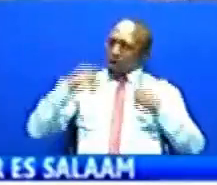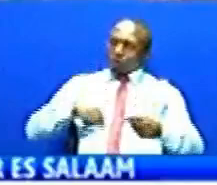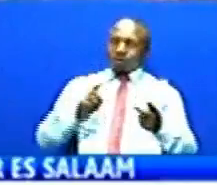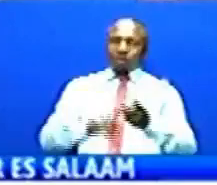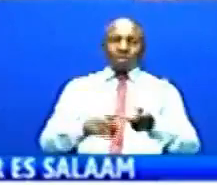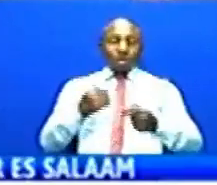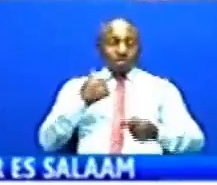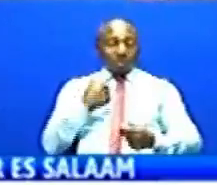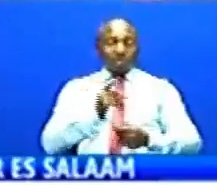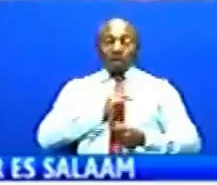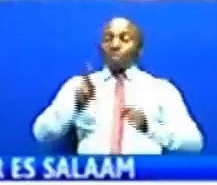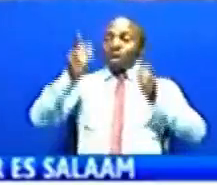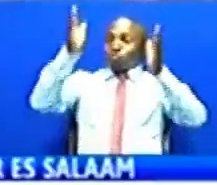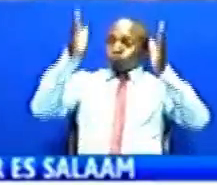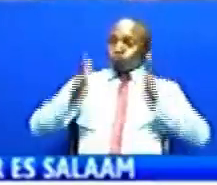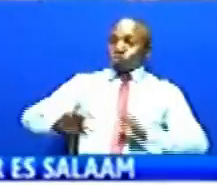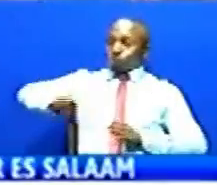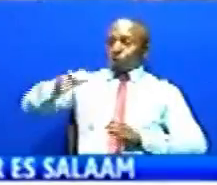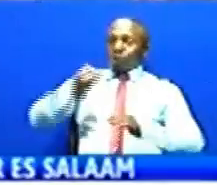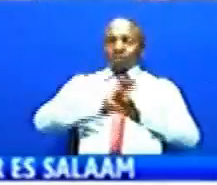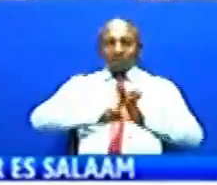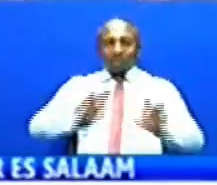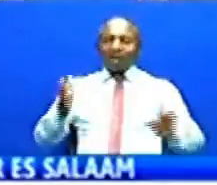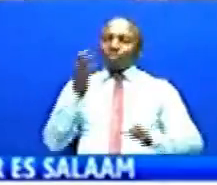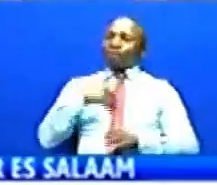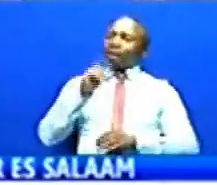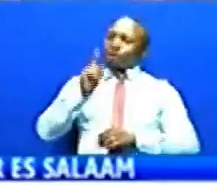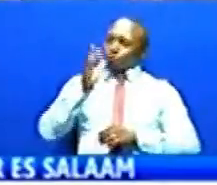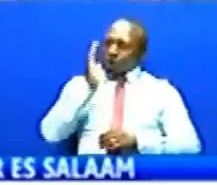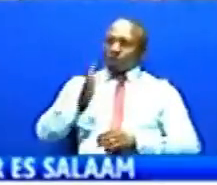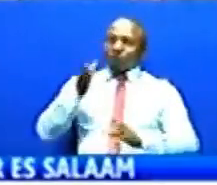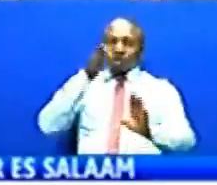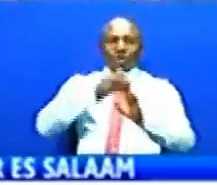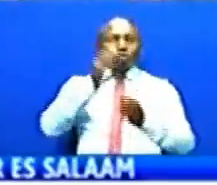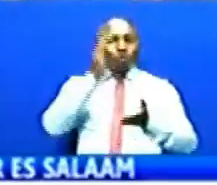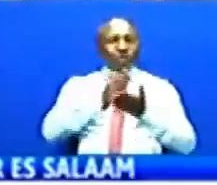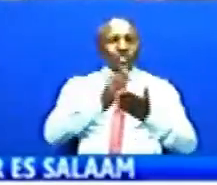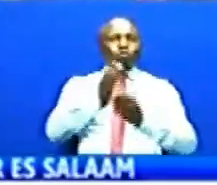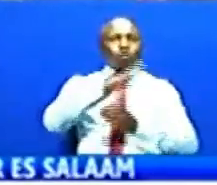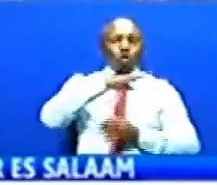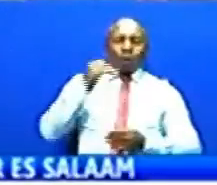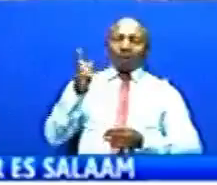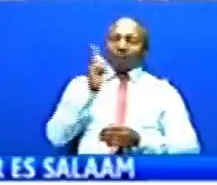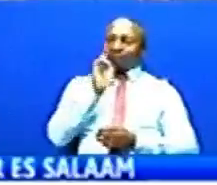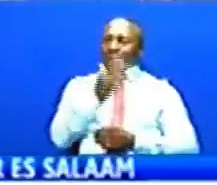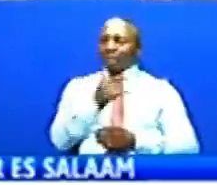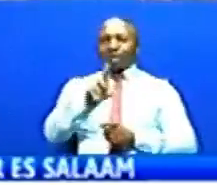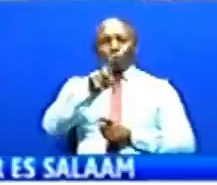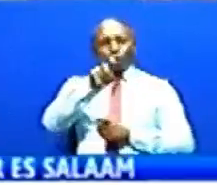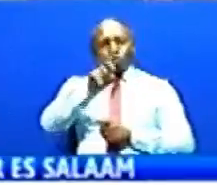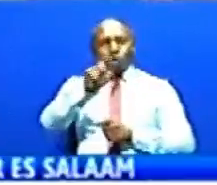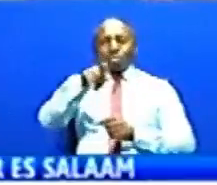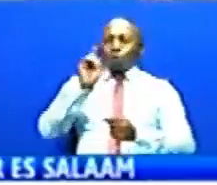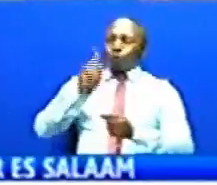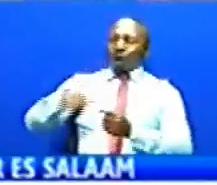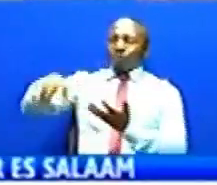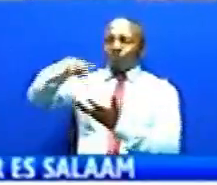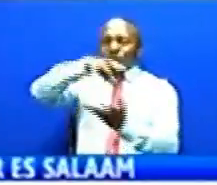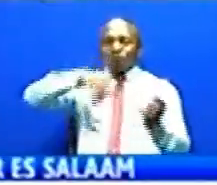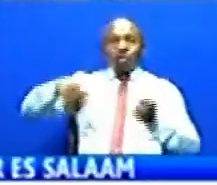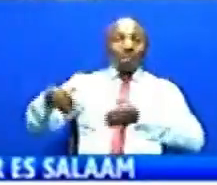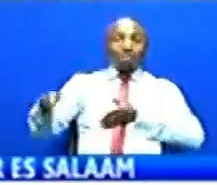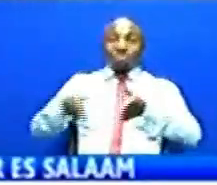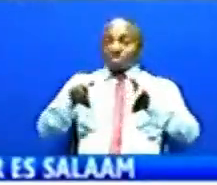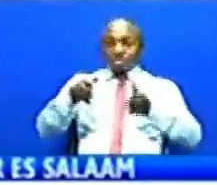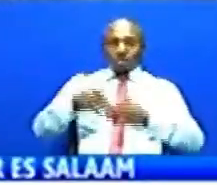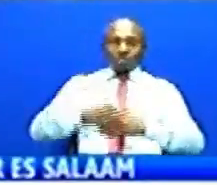tunayo, na mimi kama mkuu wenu wa mkoa nimetaka iwe hivyo ili kuhakikisha tunaua kila aina ya wadudu wanaozagazaga kwenye